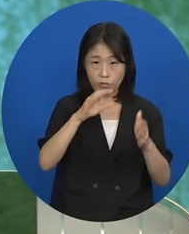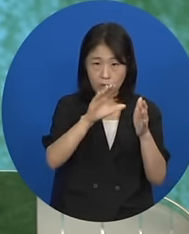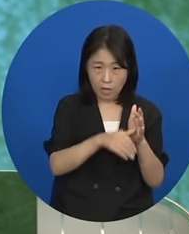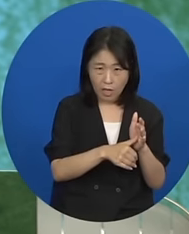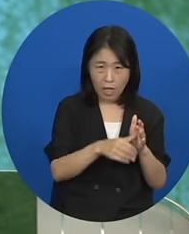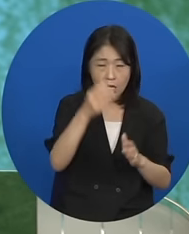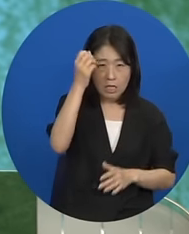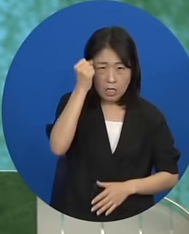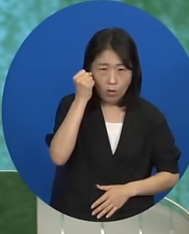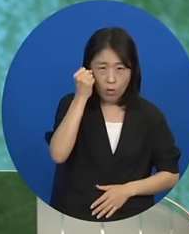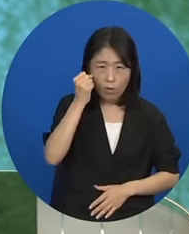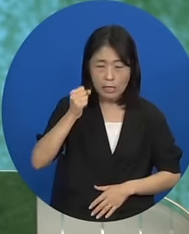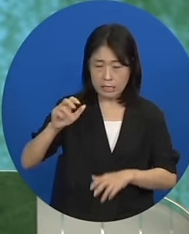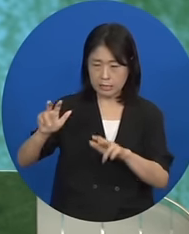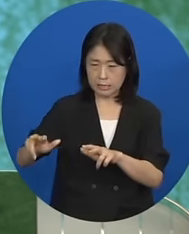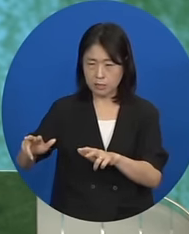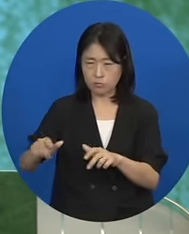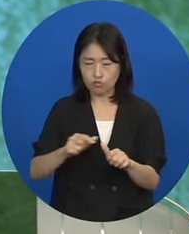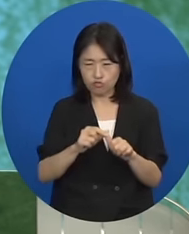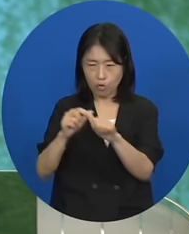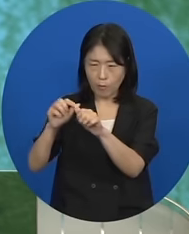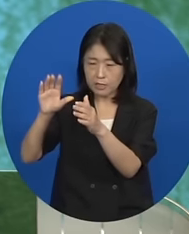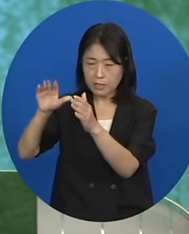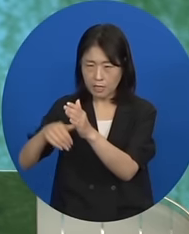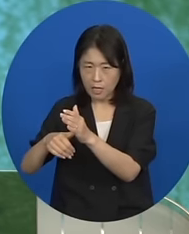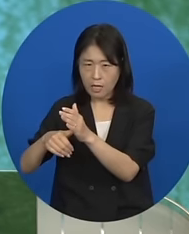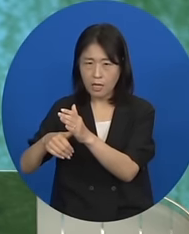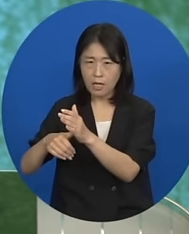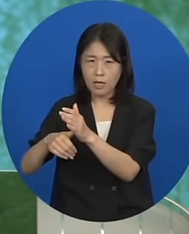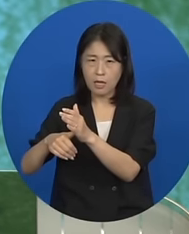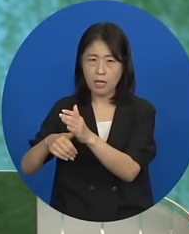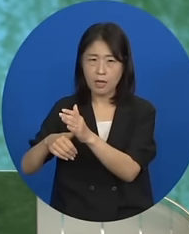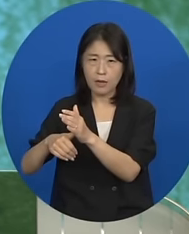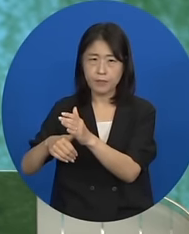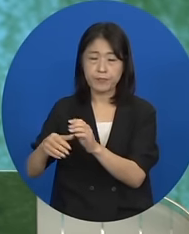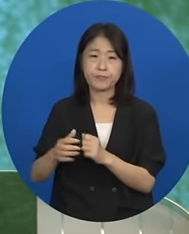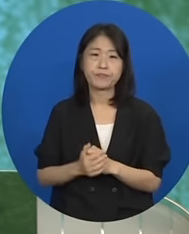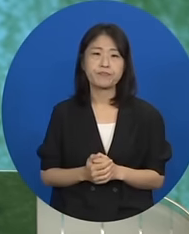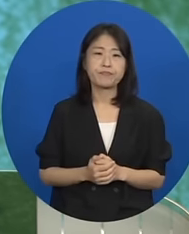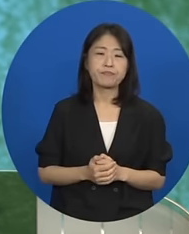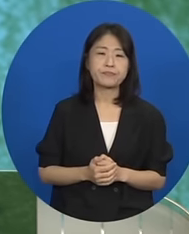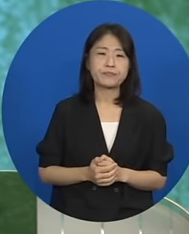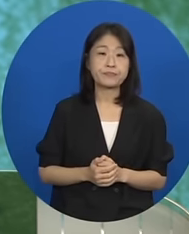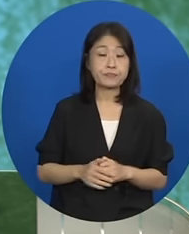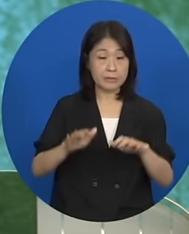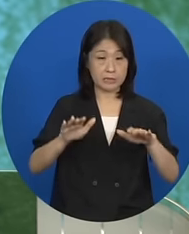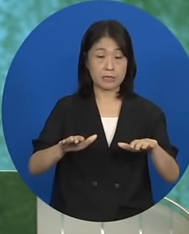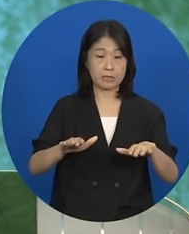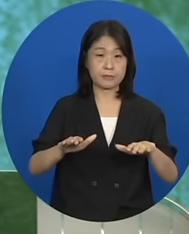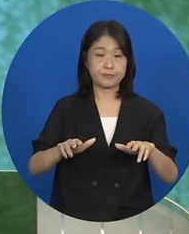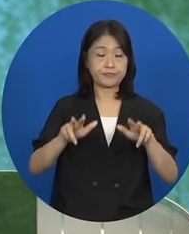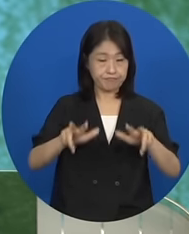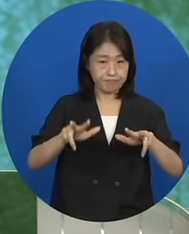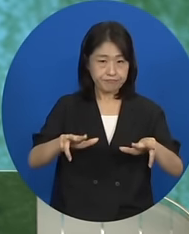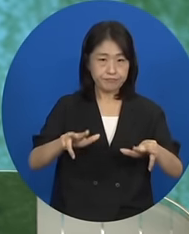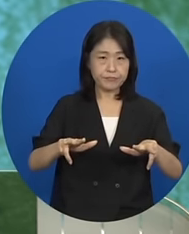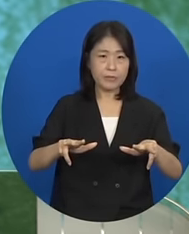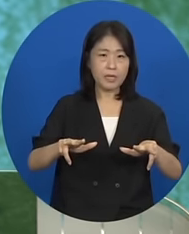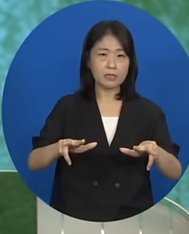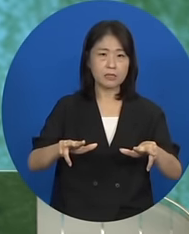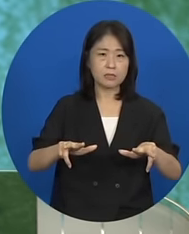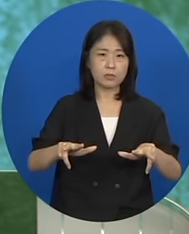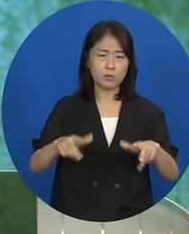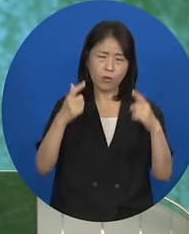것을 기억하면서 지금 여전히 너희의 과거와 같이 종사하며 어렵게 살아가는